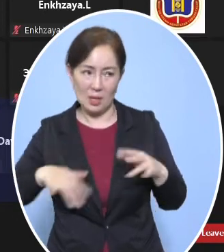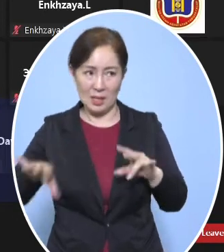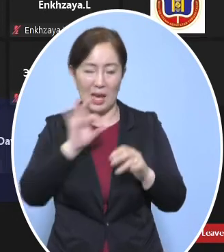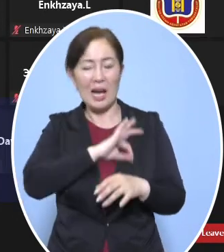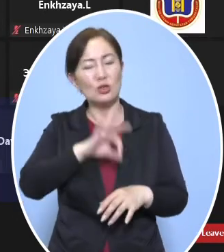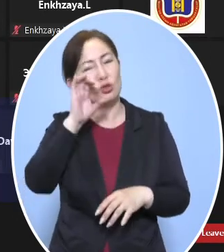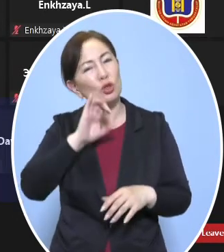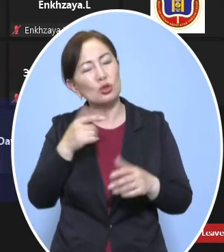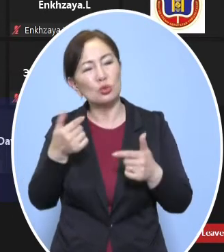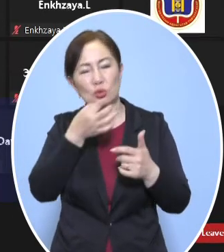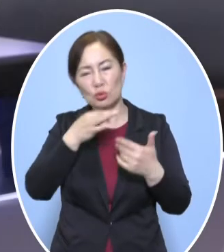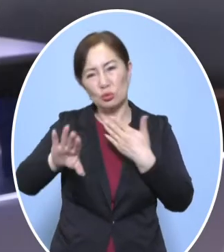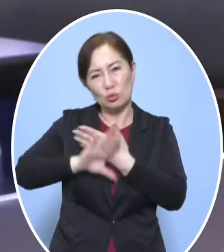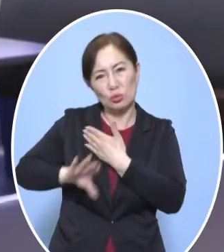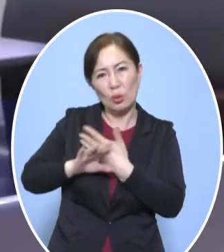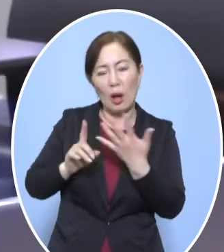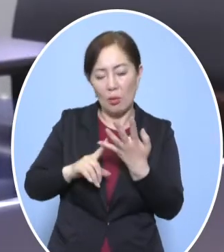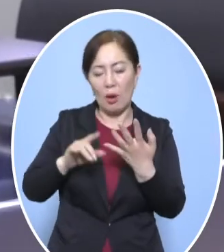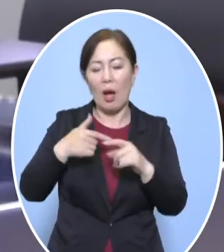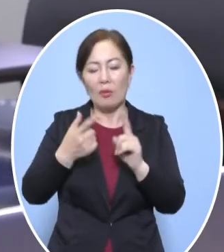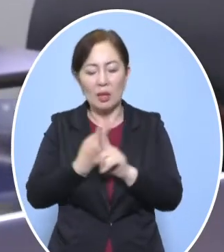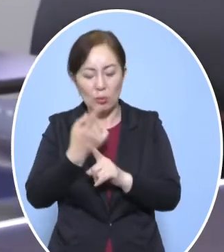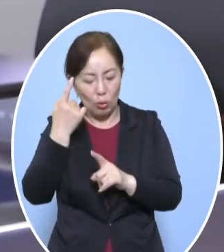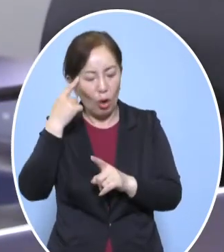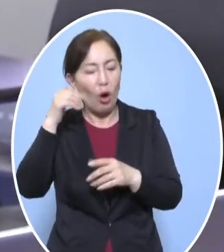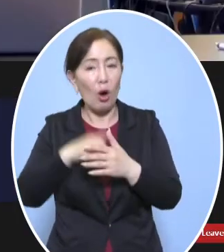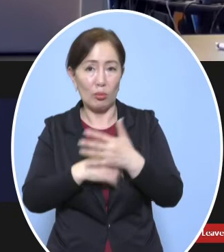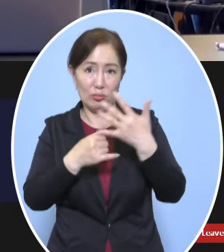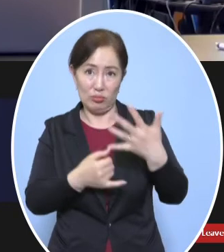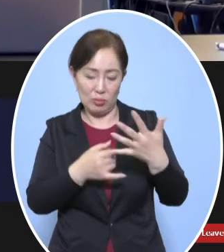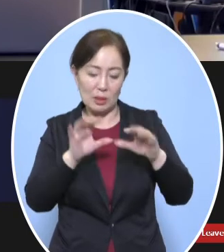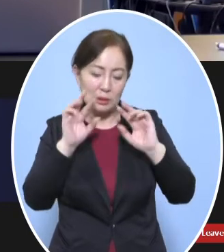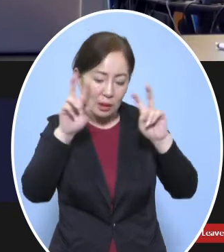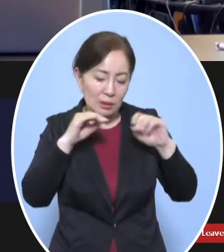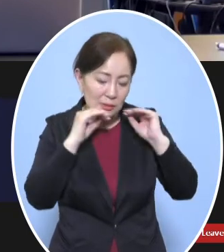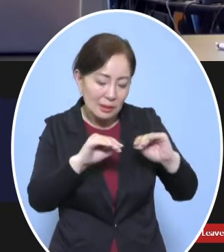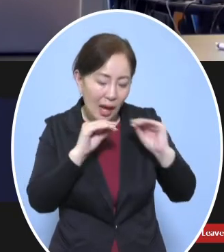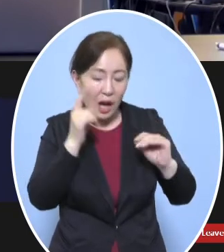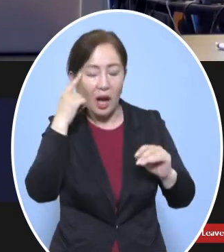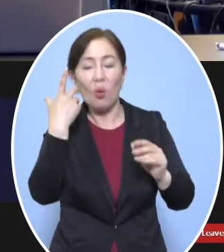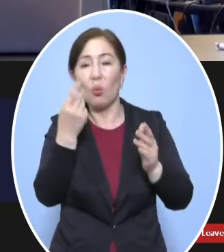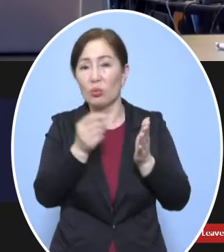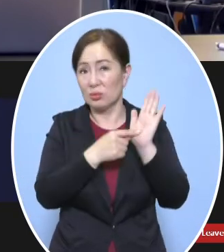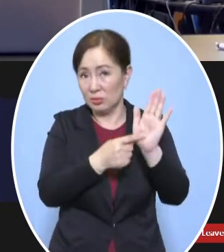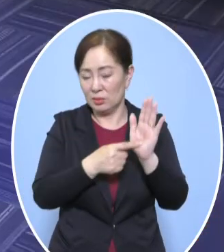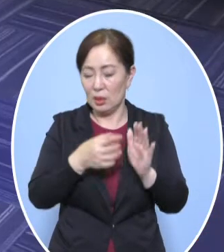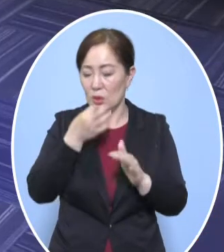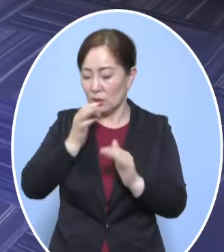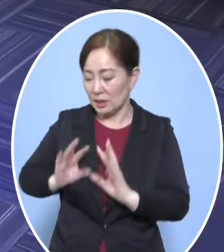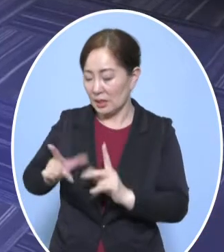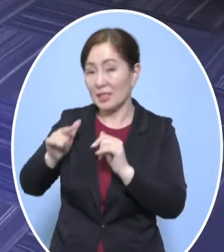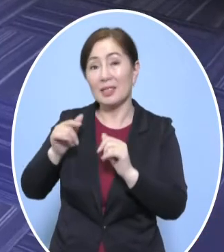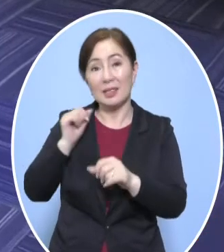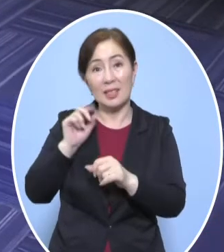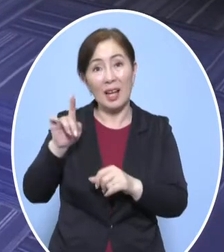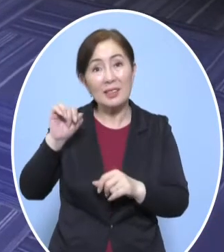сонирхол, ашиг сонголтын зөрчлөөс урьдчилан сэргийлэх нь. За авилгын гэмтрийн тухай ойлголт зэрэг сургалтыг бодит жишээ кейс тулгуурлан явууллаа. Авилгын тэмцэх газрын